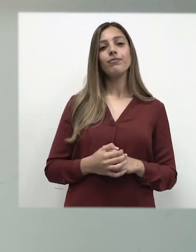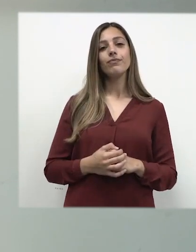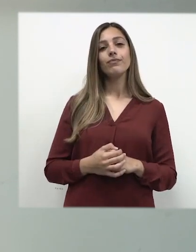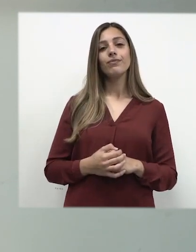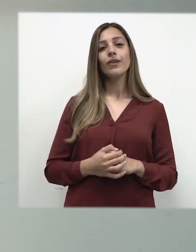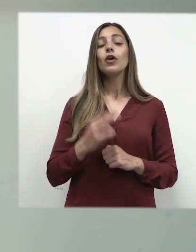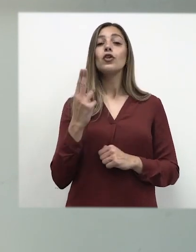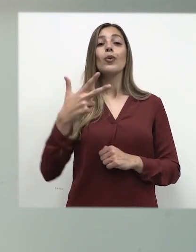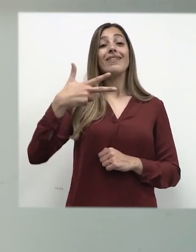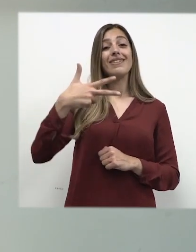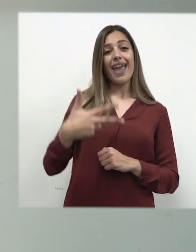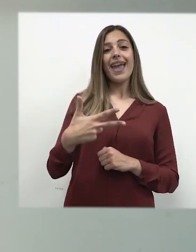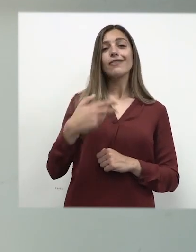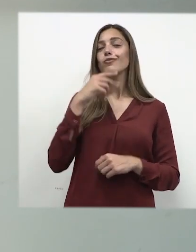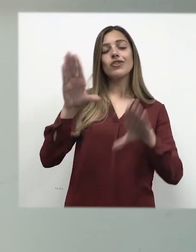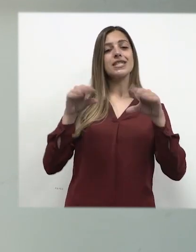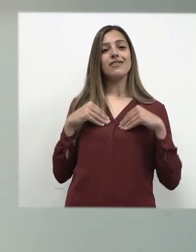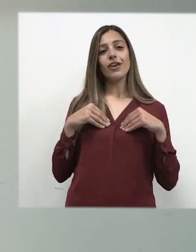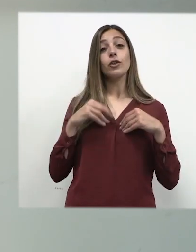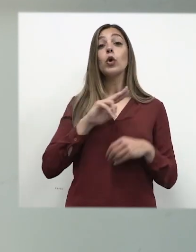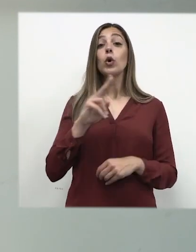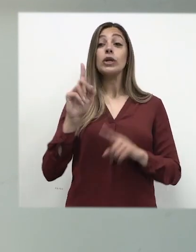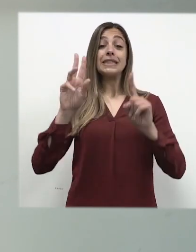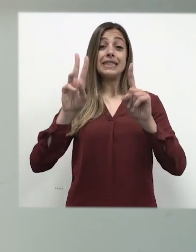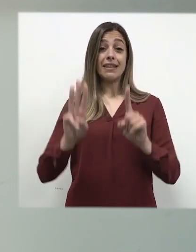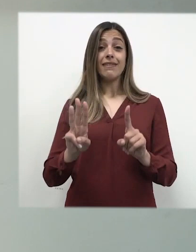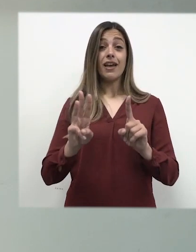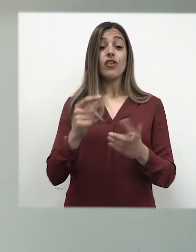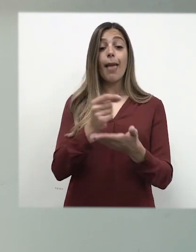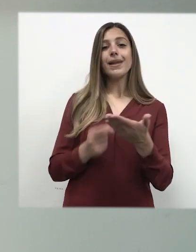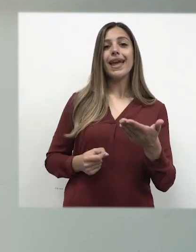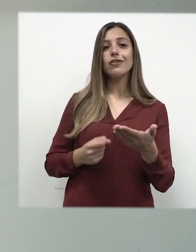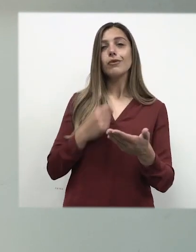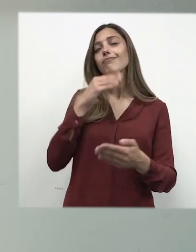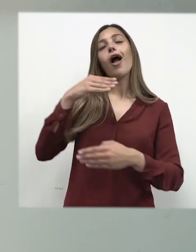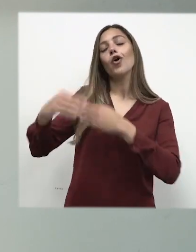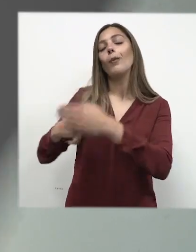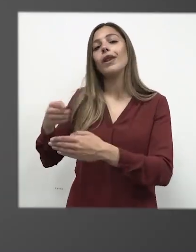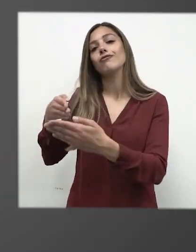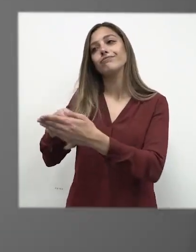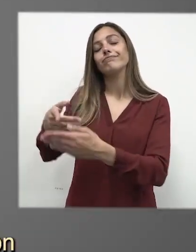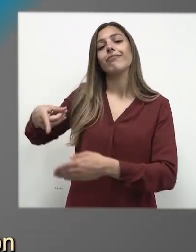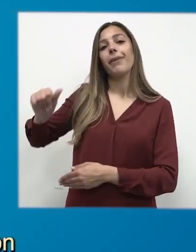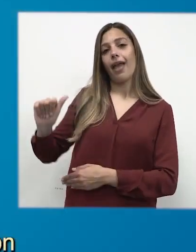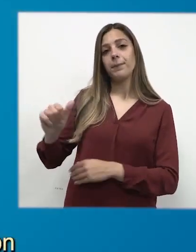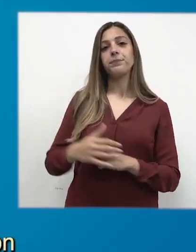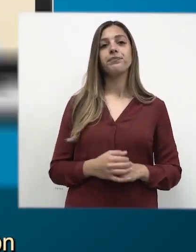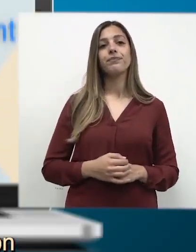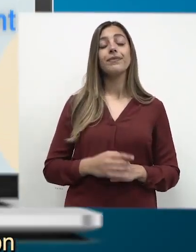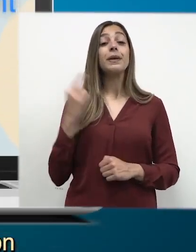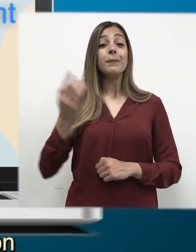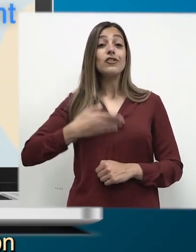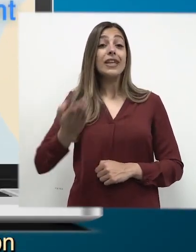muċċa zan taħti u kenan 30 aplikazzjoni li ġjew bidron iġviri waħuħu-applikazzjoni mmi mga planning authority. Min iġti aktar